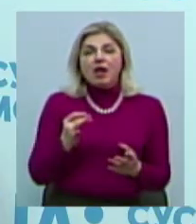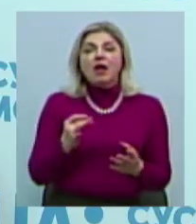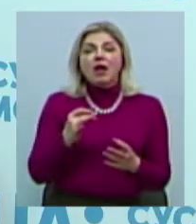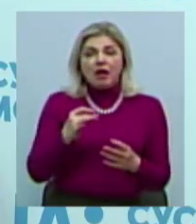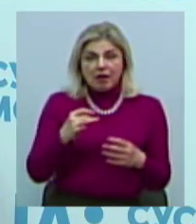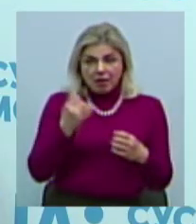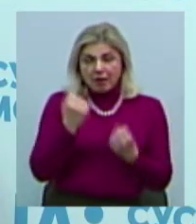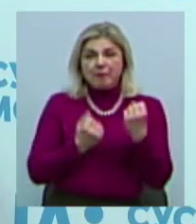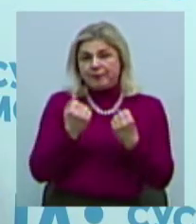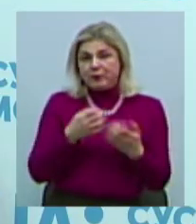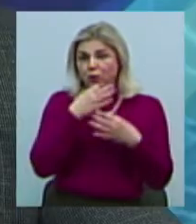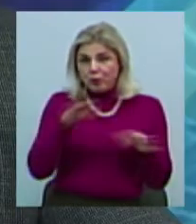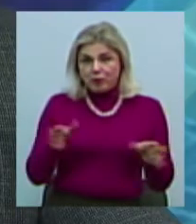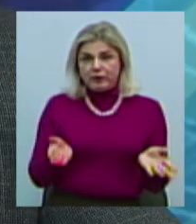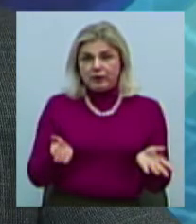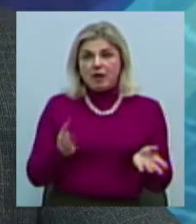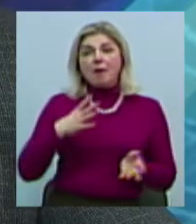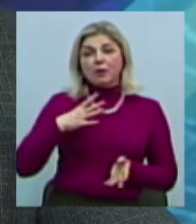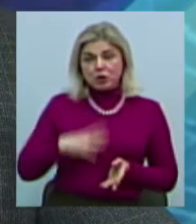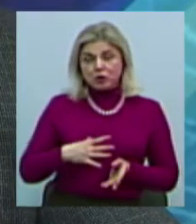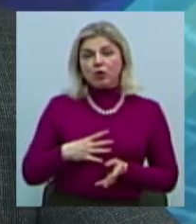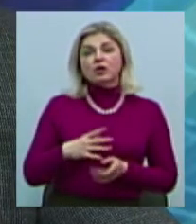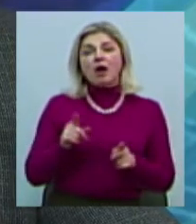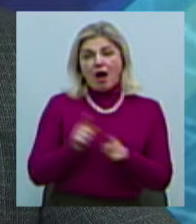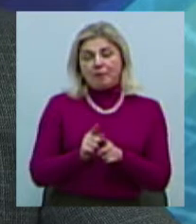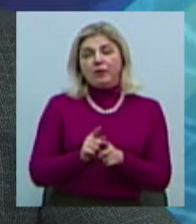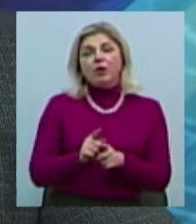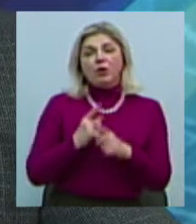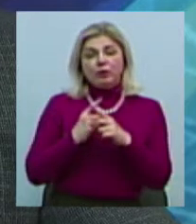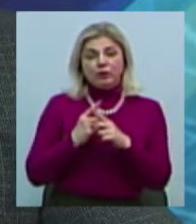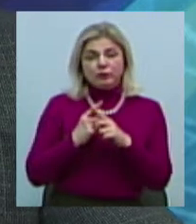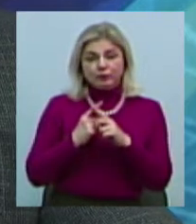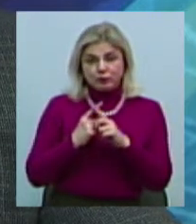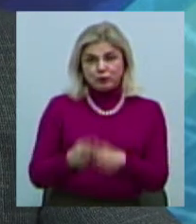Поэтому пришлось, к сожалению, уйти на шантаж, вернее,